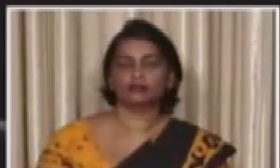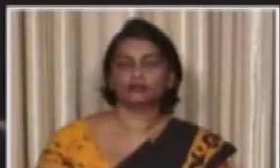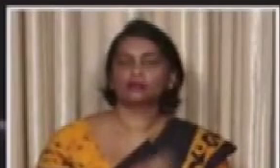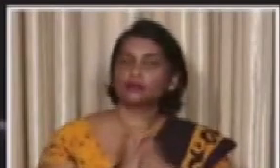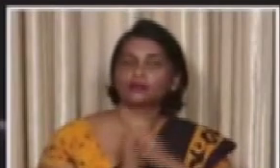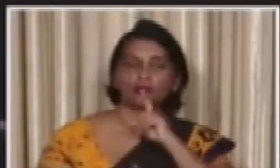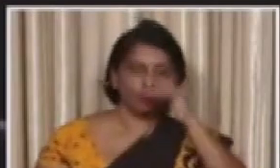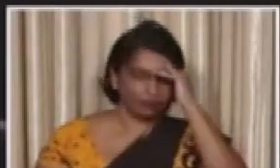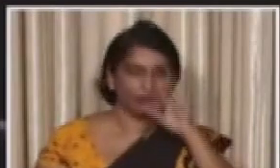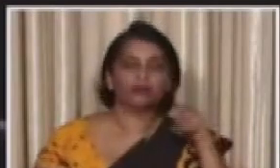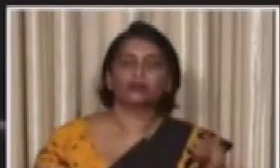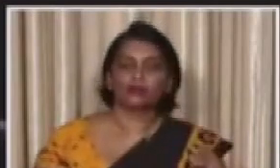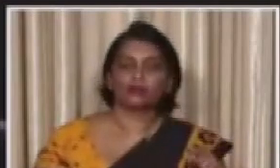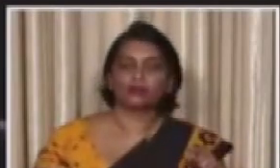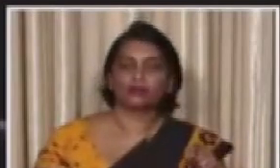කතානායකතුමනි,